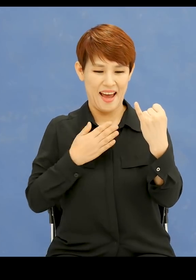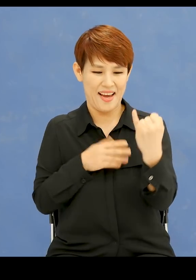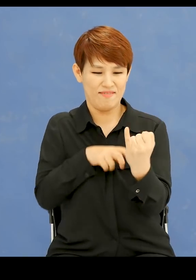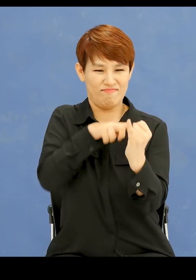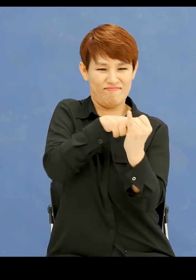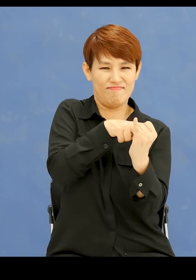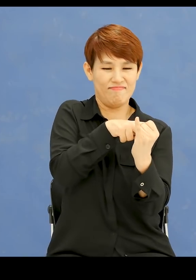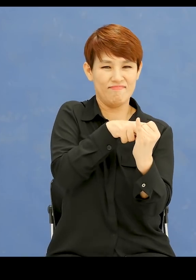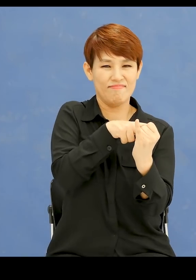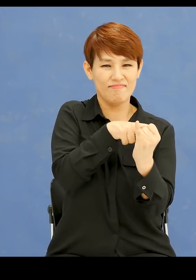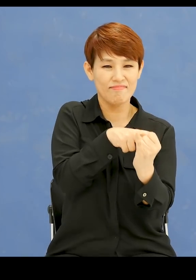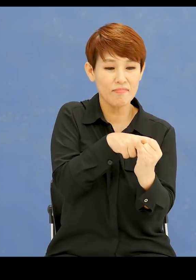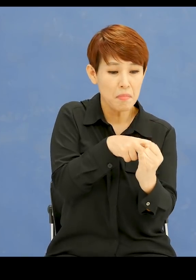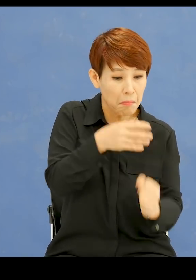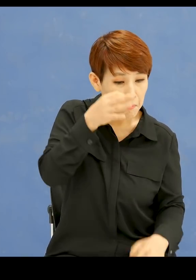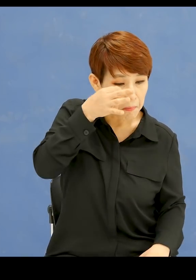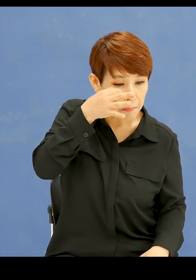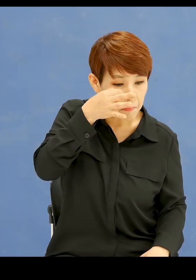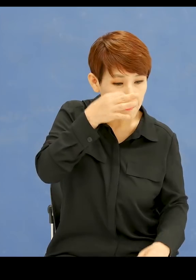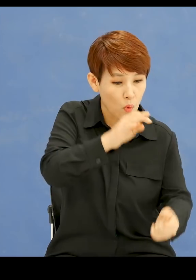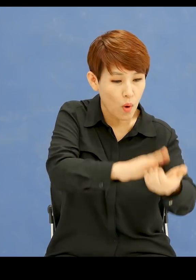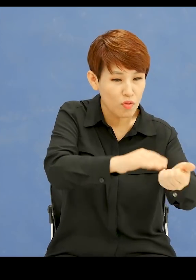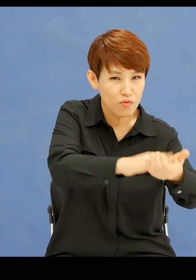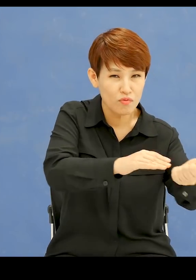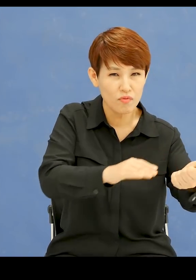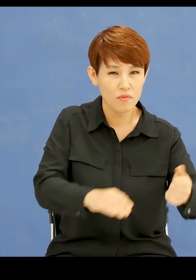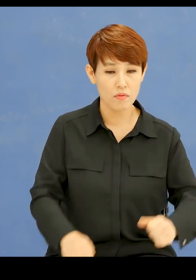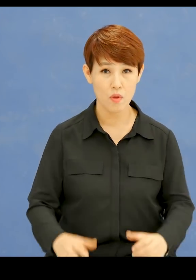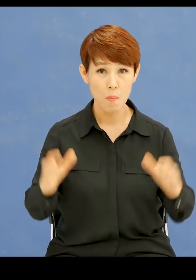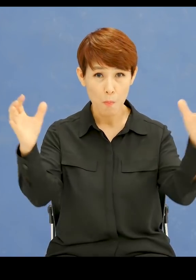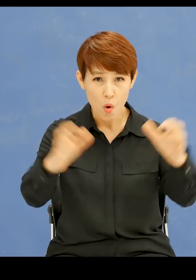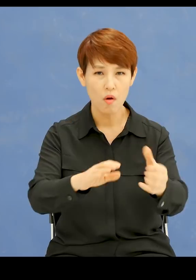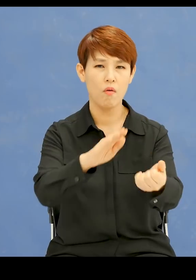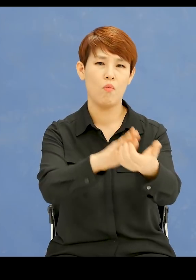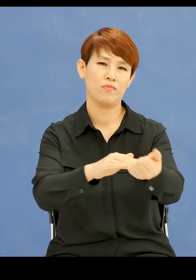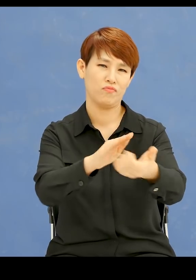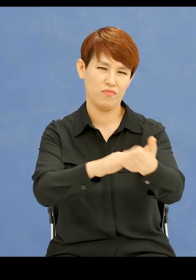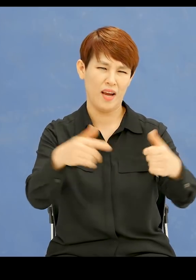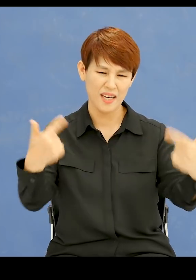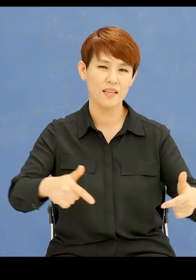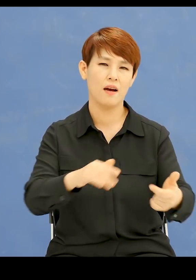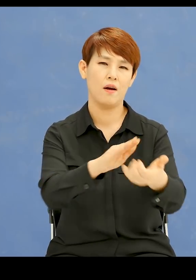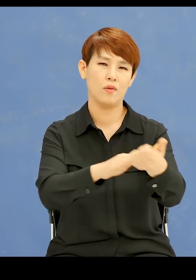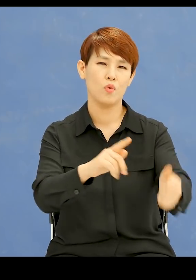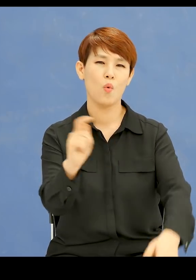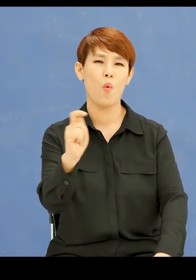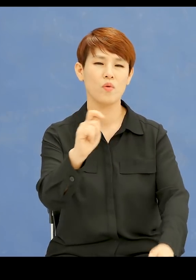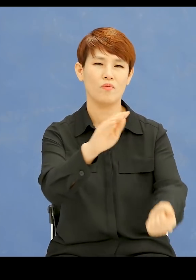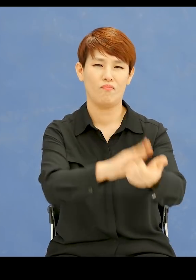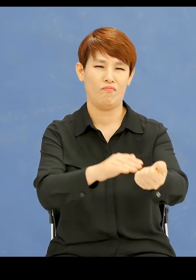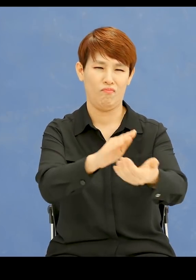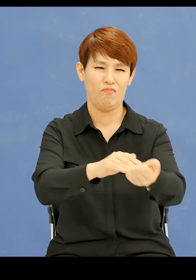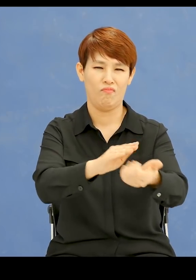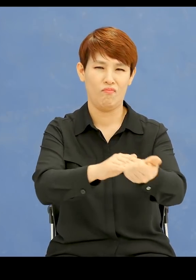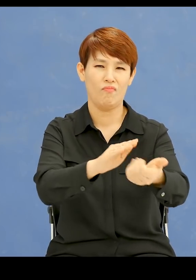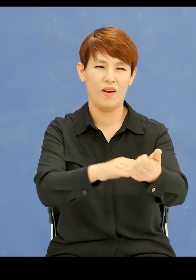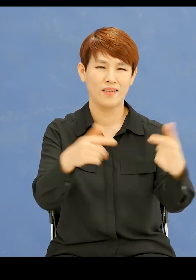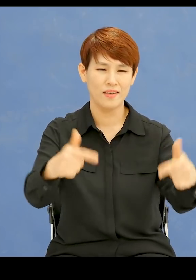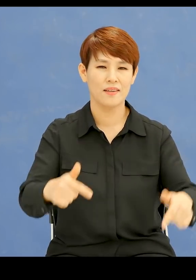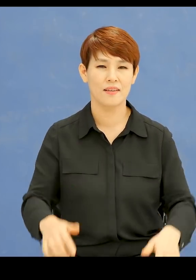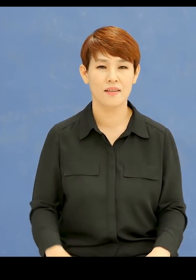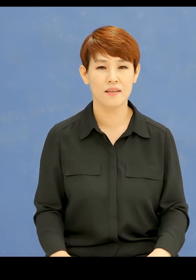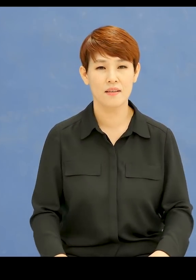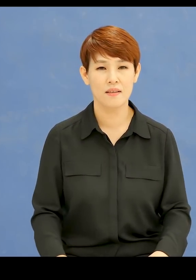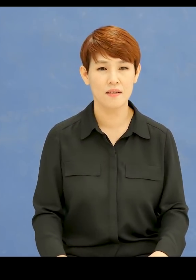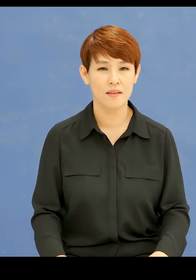늘 따라다녔던 뭐 집안에 누구만 모이면 우리는 항상 그 고스톱을 쳤던 특히 어릴 적 이렇게 다 이렇게